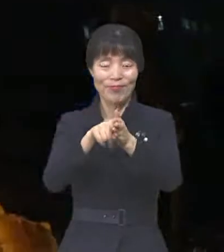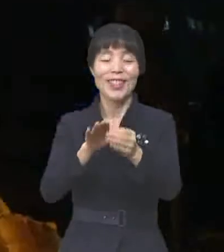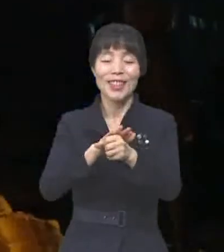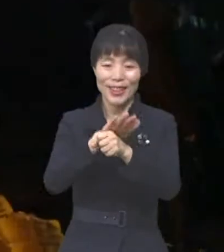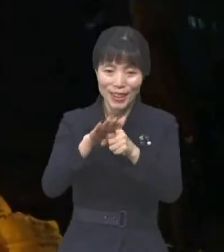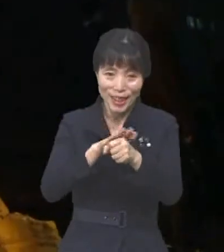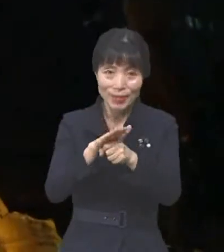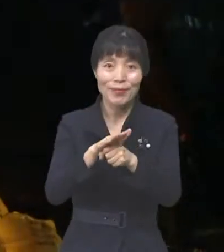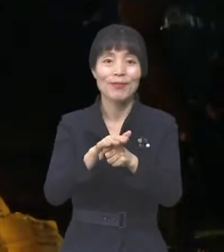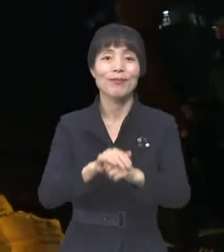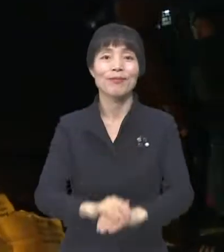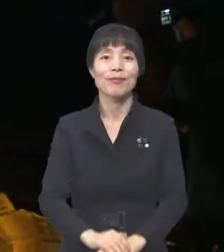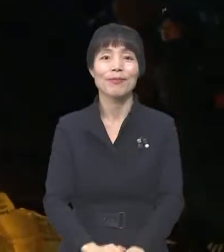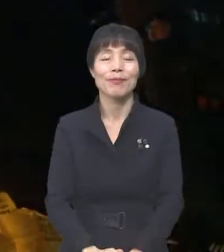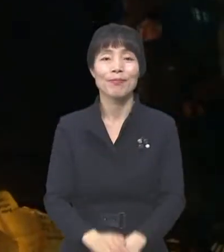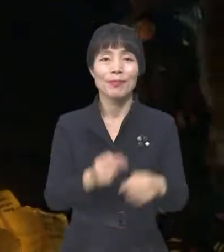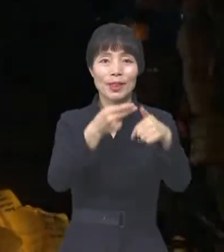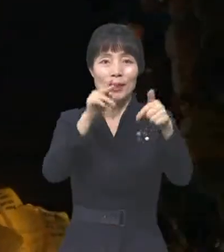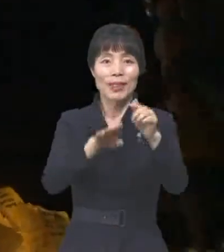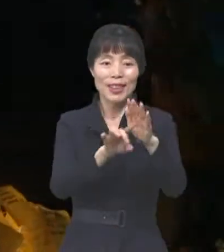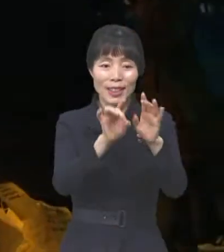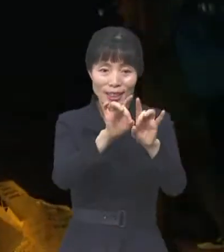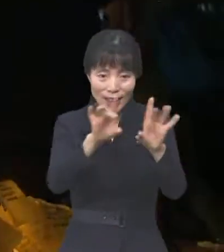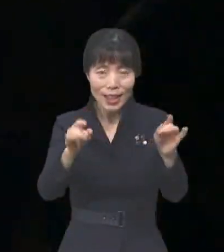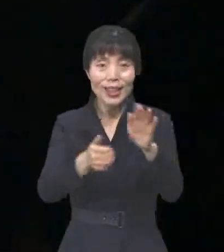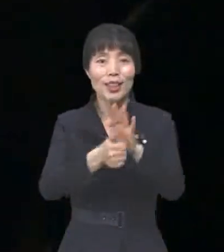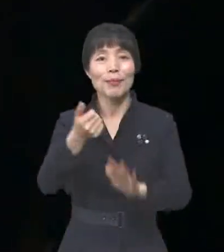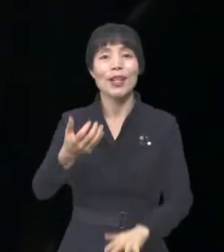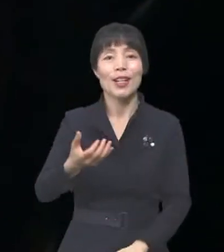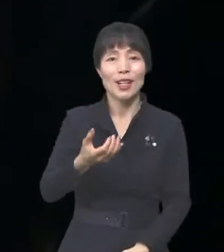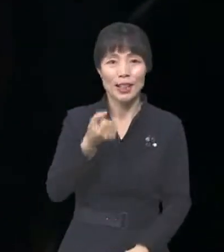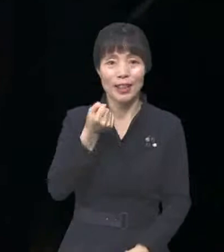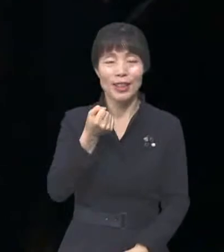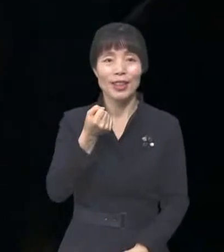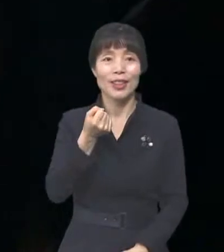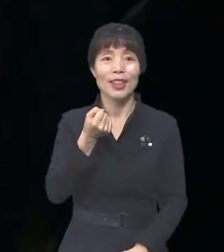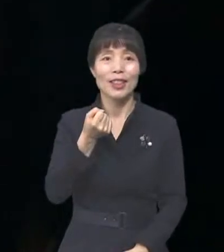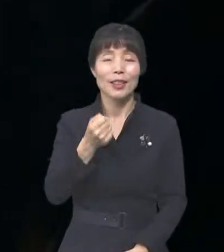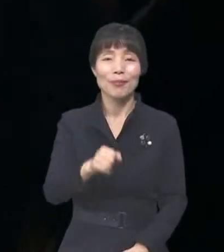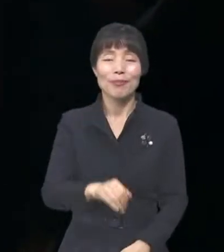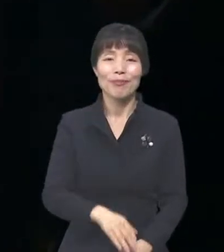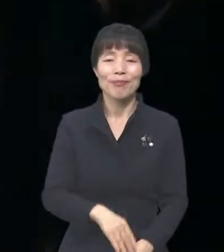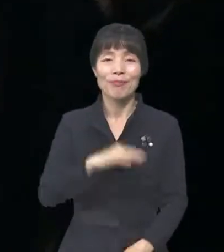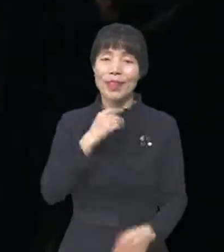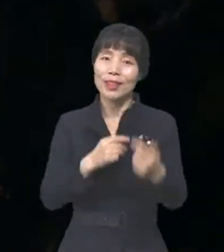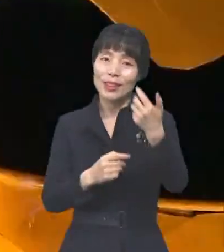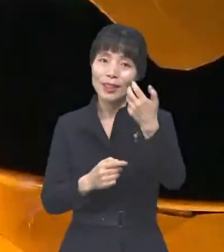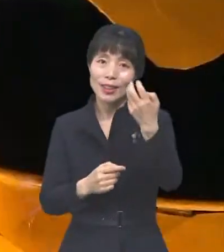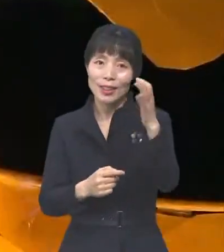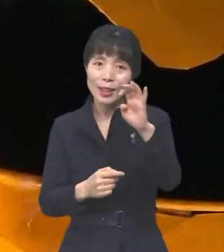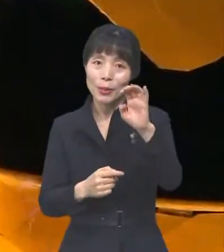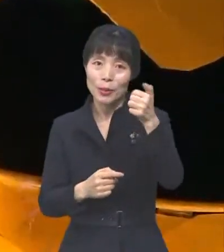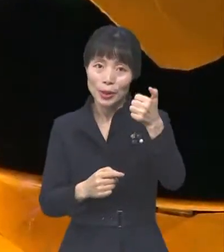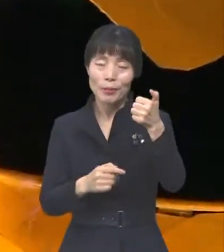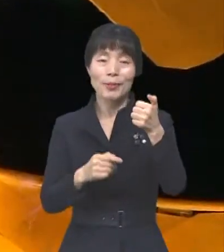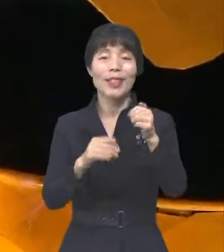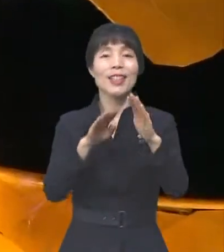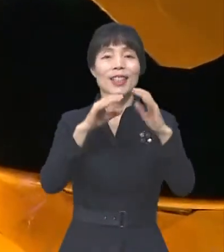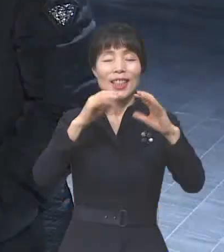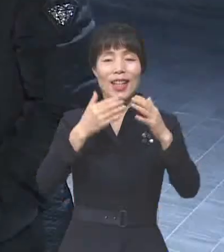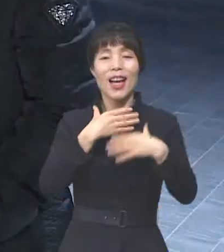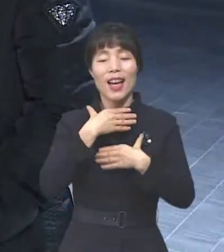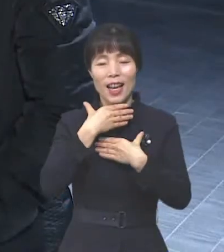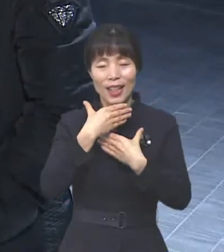사랑합니다. 시민들은 저마다 희망을 품습니다. 중년의 가장은 가족의 건강과 나라의 안정을